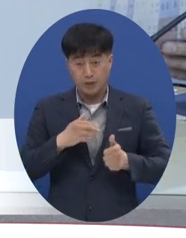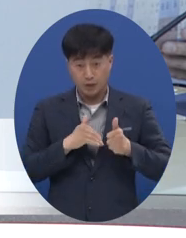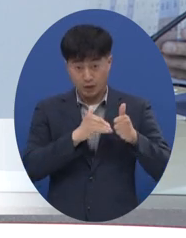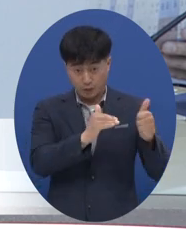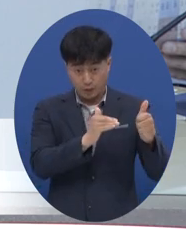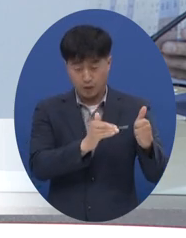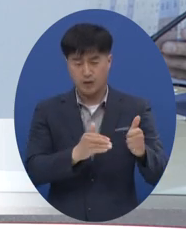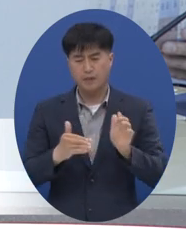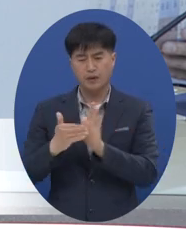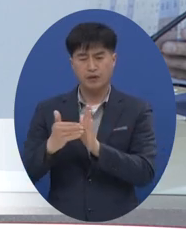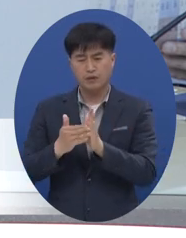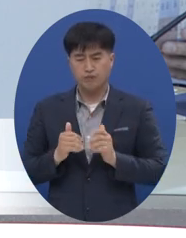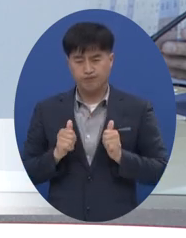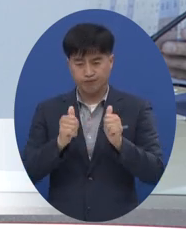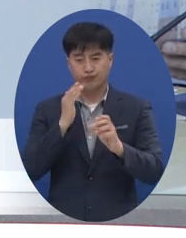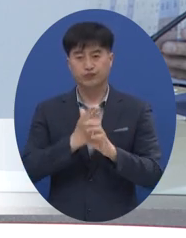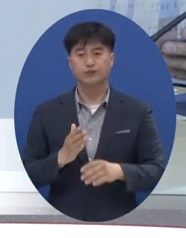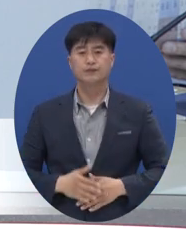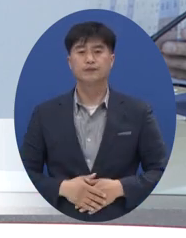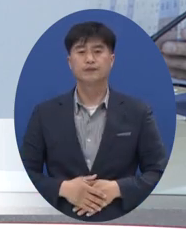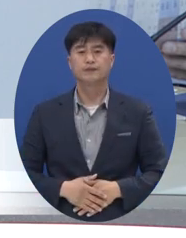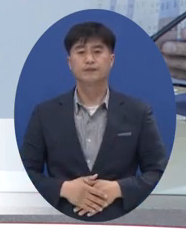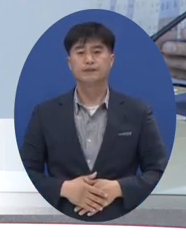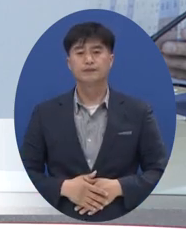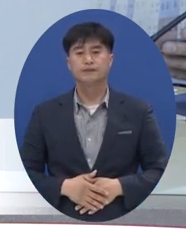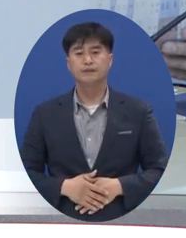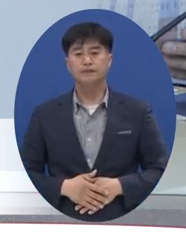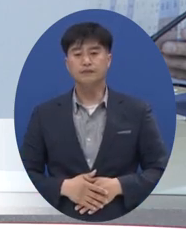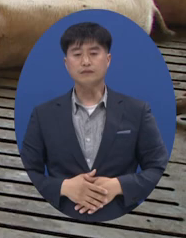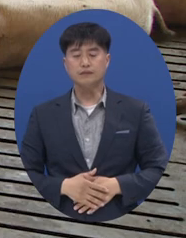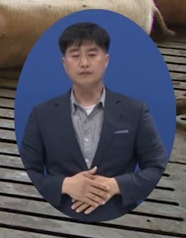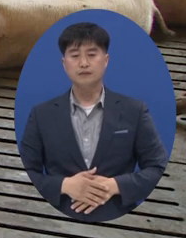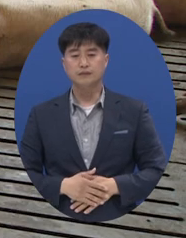총력을 기울이고 있습니다. 보도에 한선지 기자입니다.